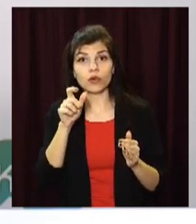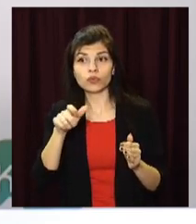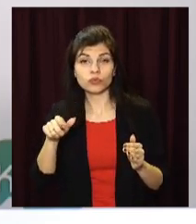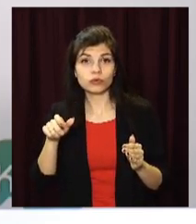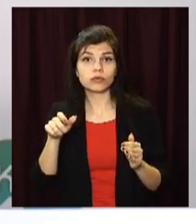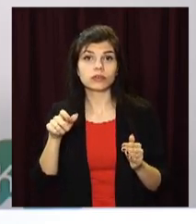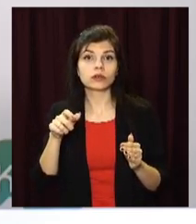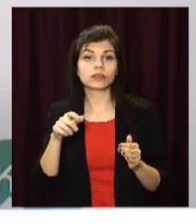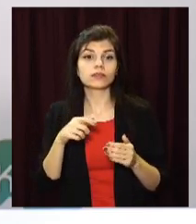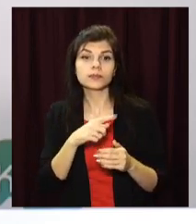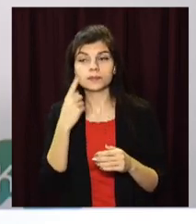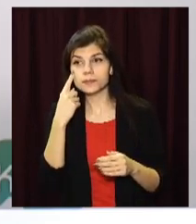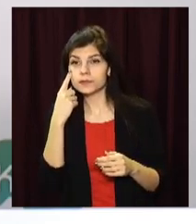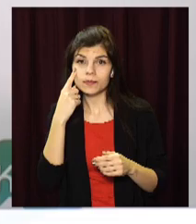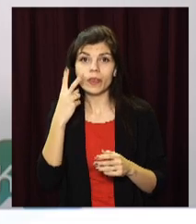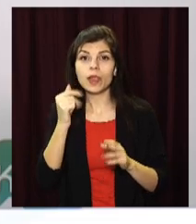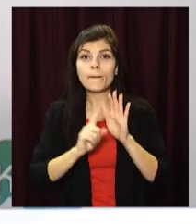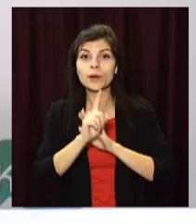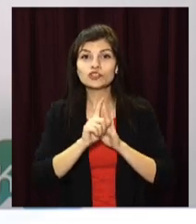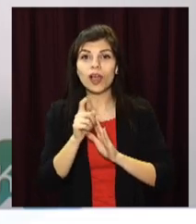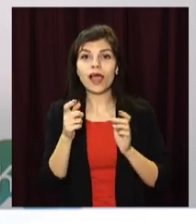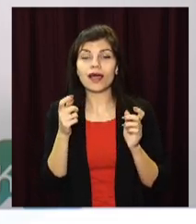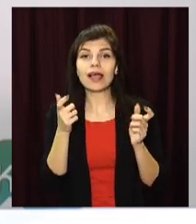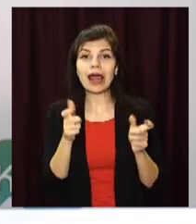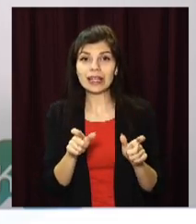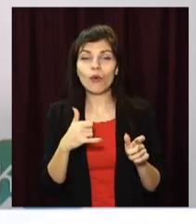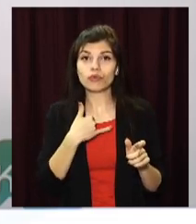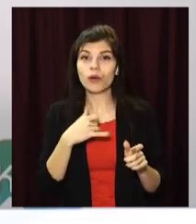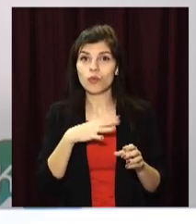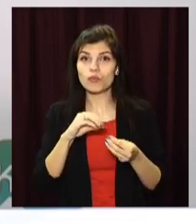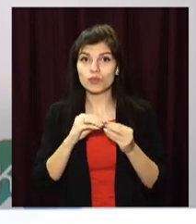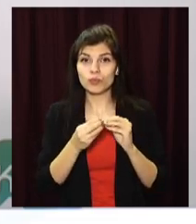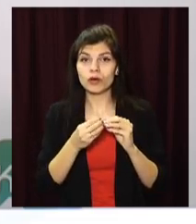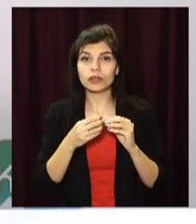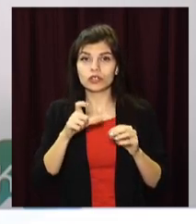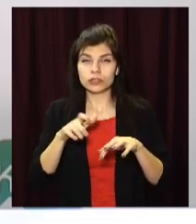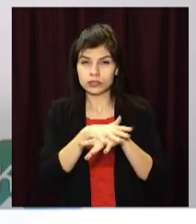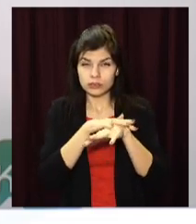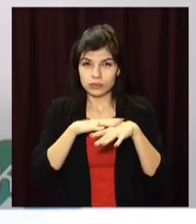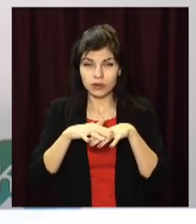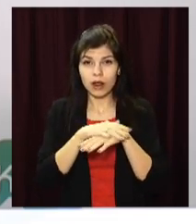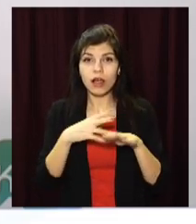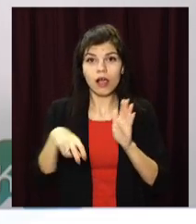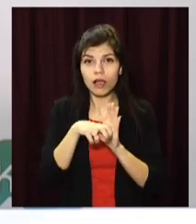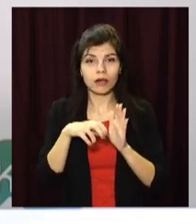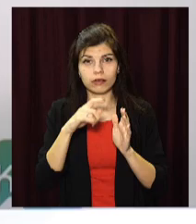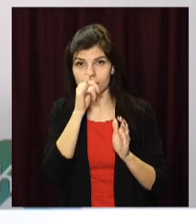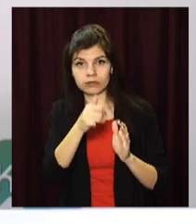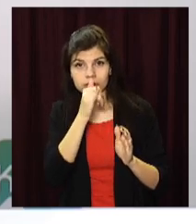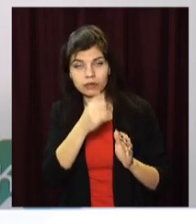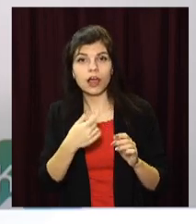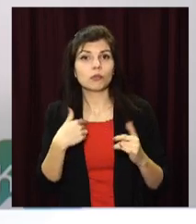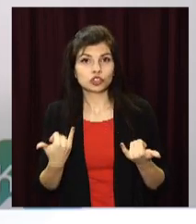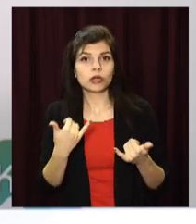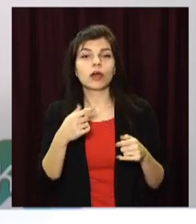салонних транспортних засобів на початку карантину у нас були проблеми з вивезенням і саме з проміжних зупинок. Зараз ми